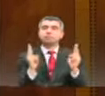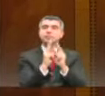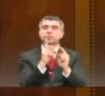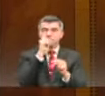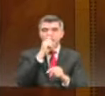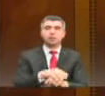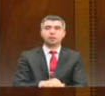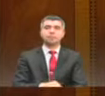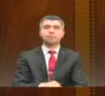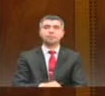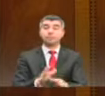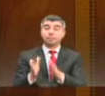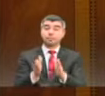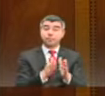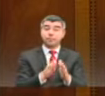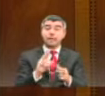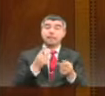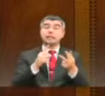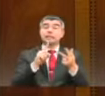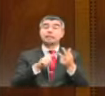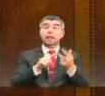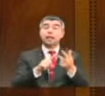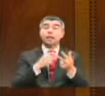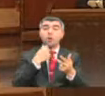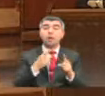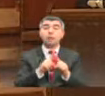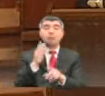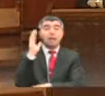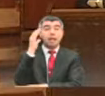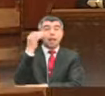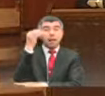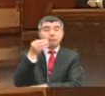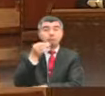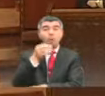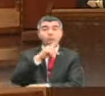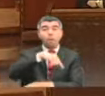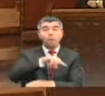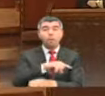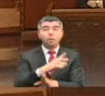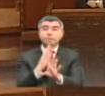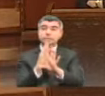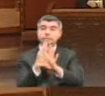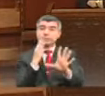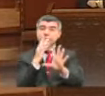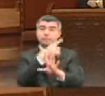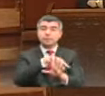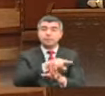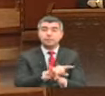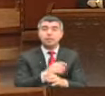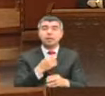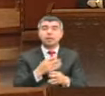ثالثا، تعزيز التنمية المستدامة والتأهيل البيئي من خلال تفعيل الاستراتيجية